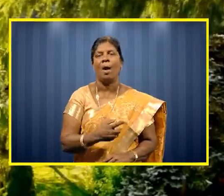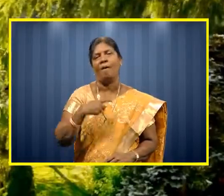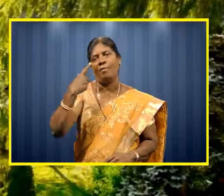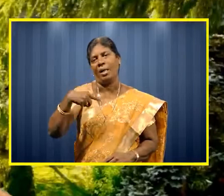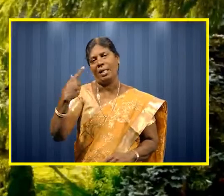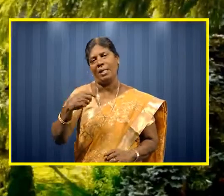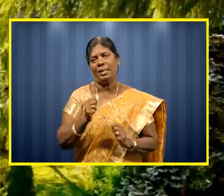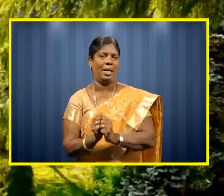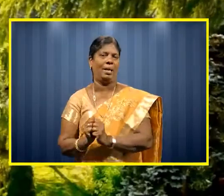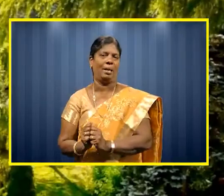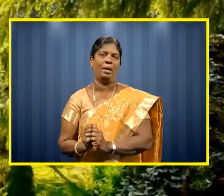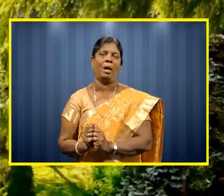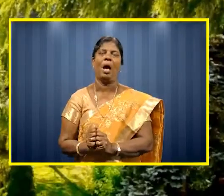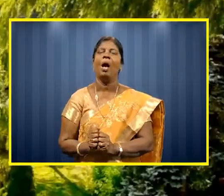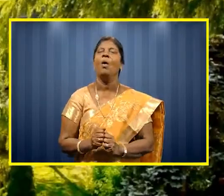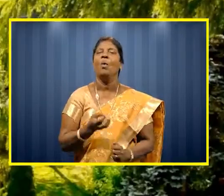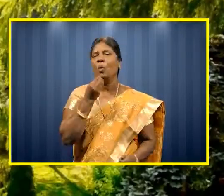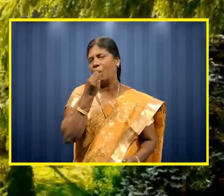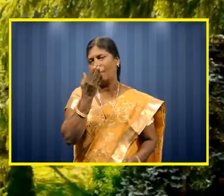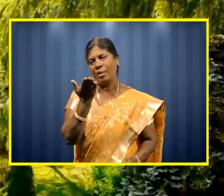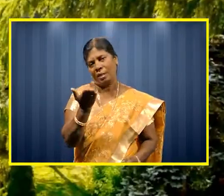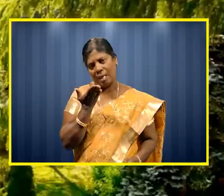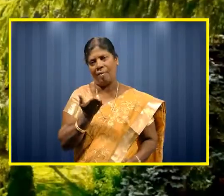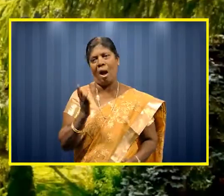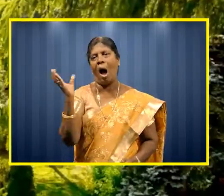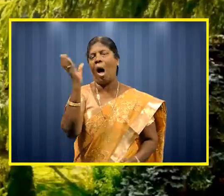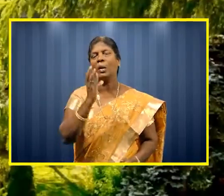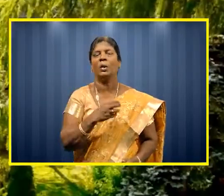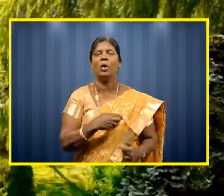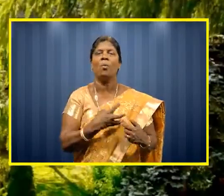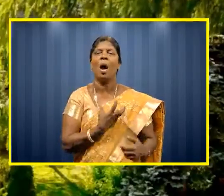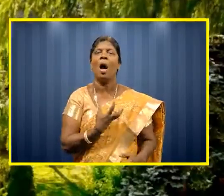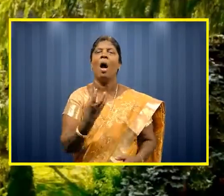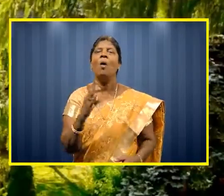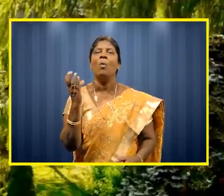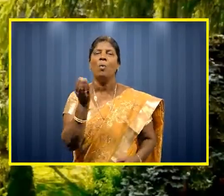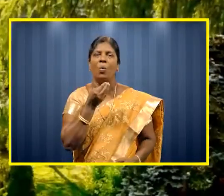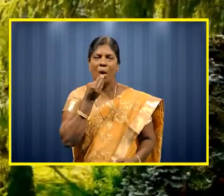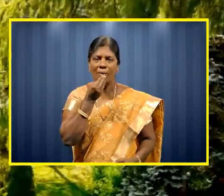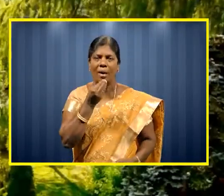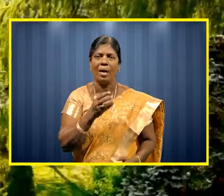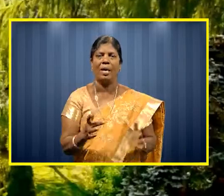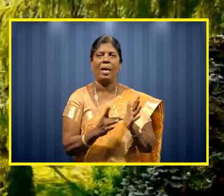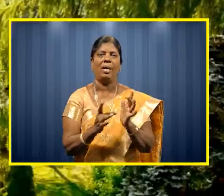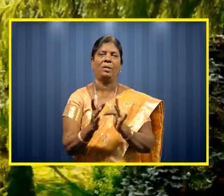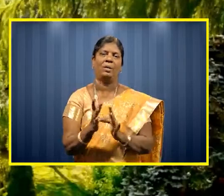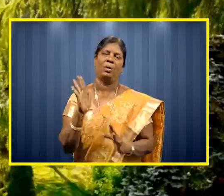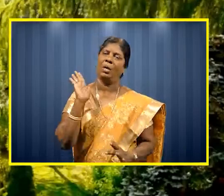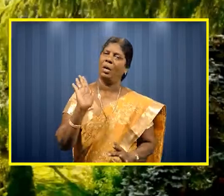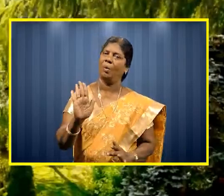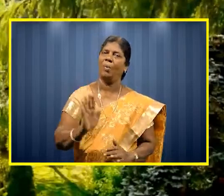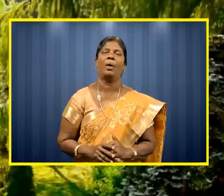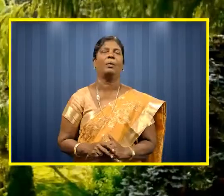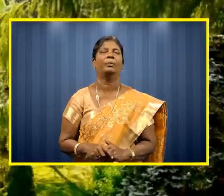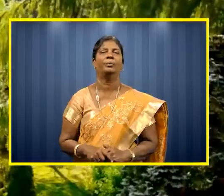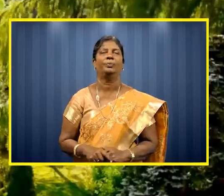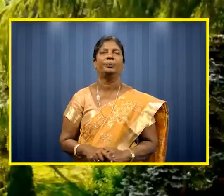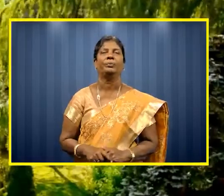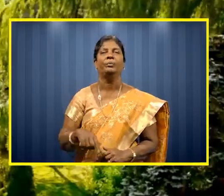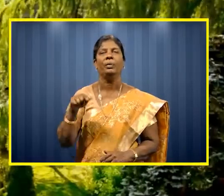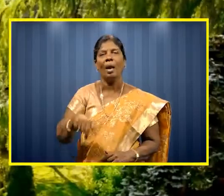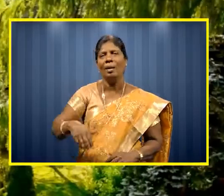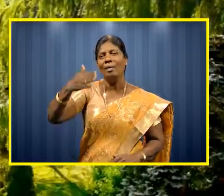ஆத்மா வாழ்வதற்கு. அந்த ஆத்ம உணவாக இயேசு இருப்பார்.